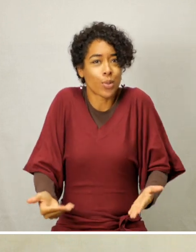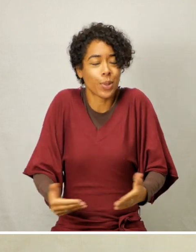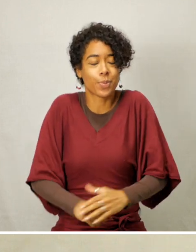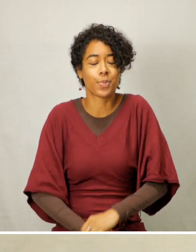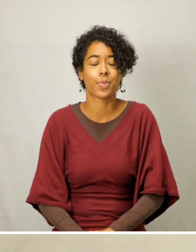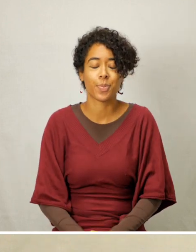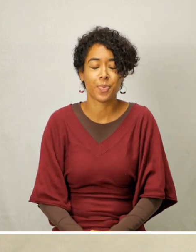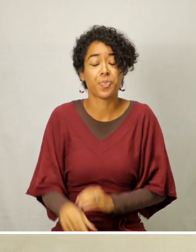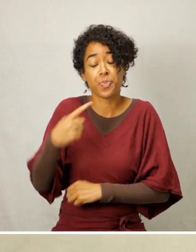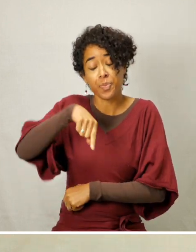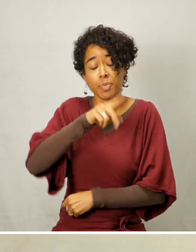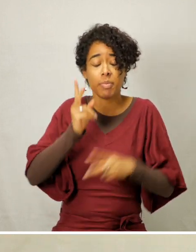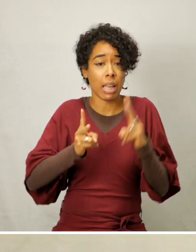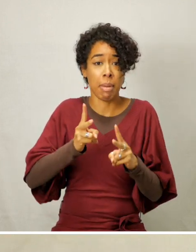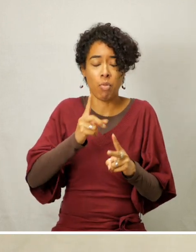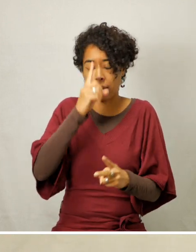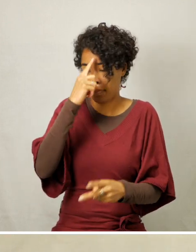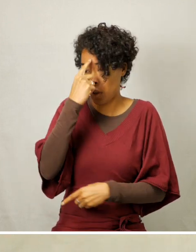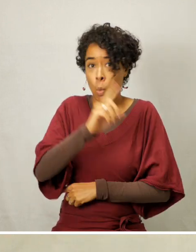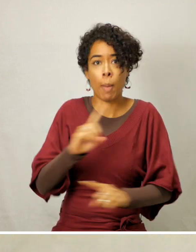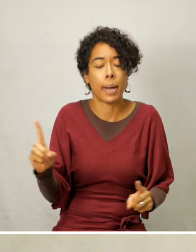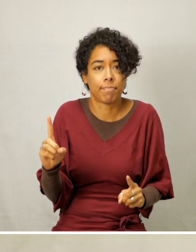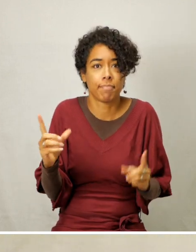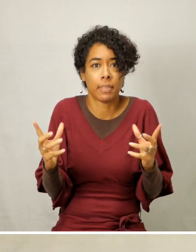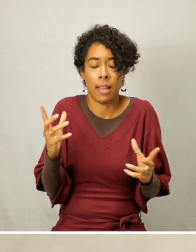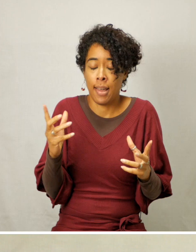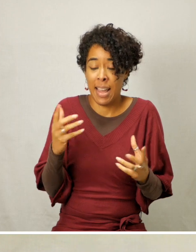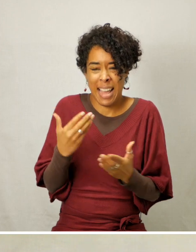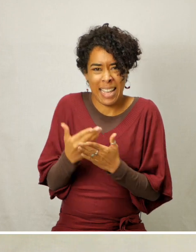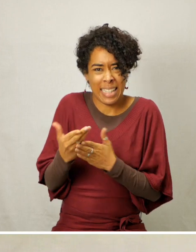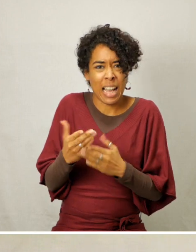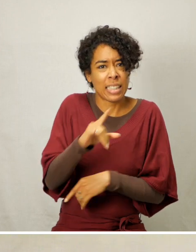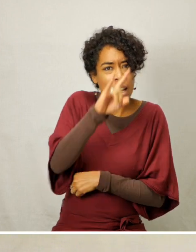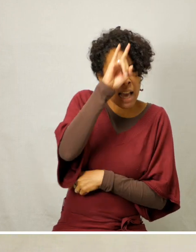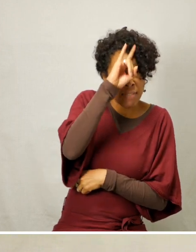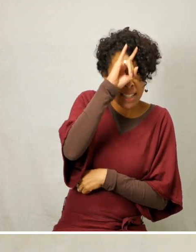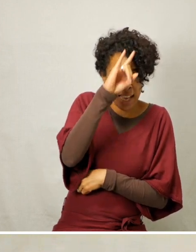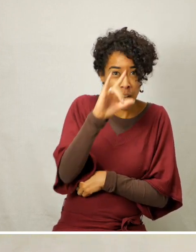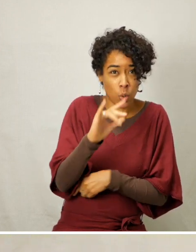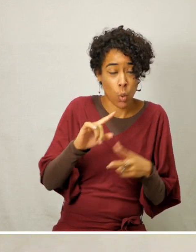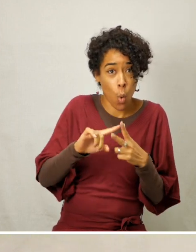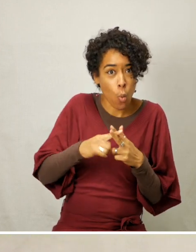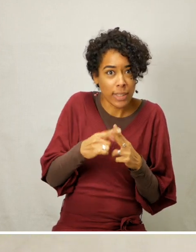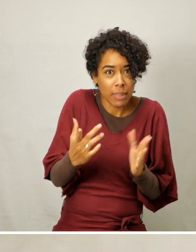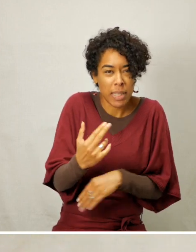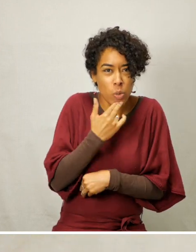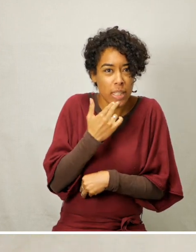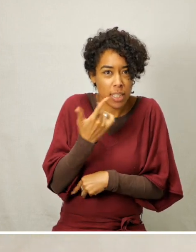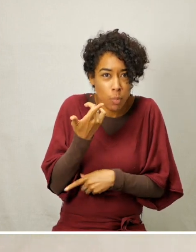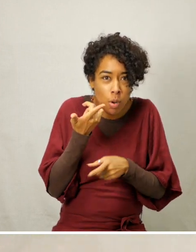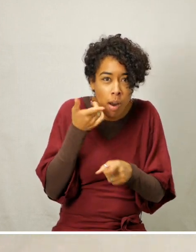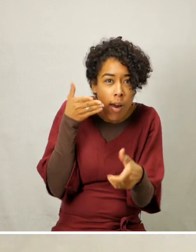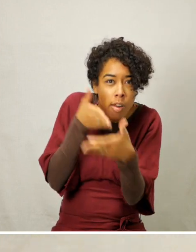on peut tomber parfois dans l'incrédulité, et l'incrédulité est une arme de l'adversaire pour t'empêcher ou enrayer